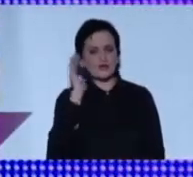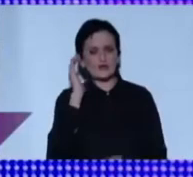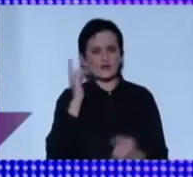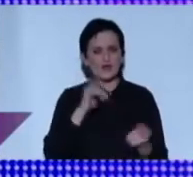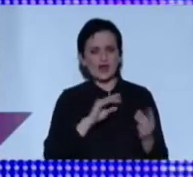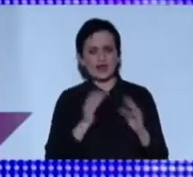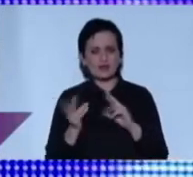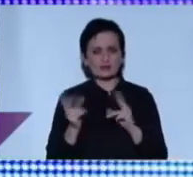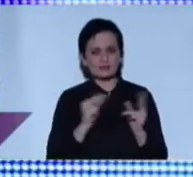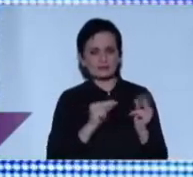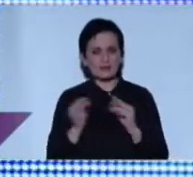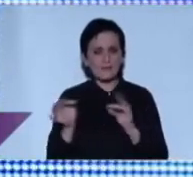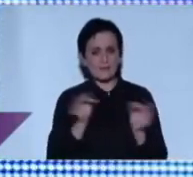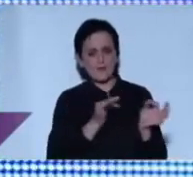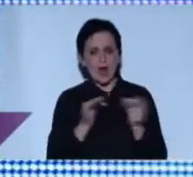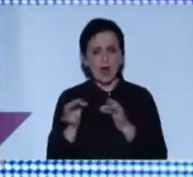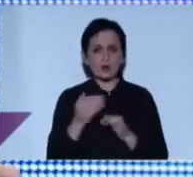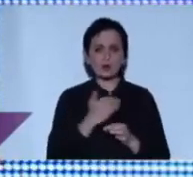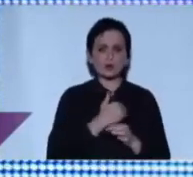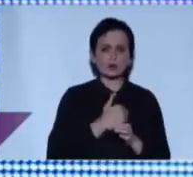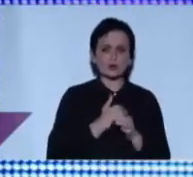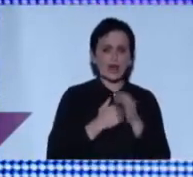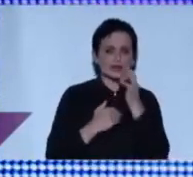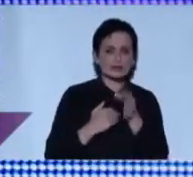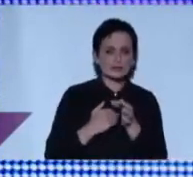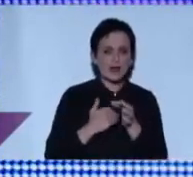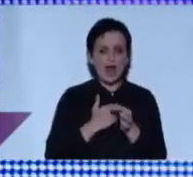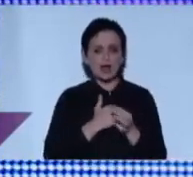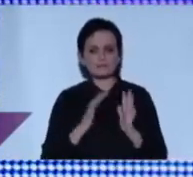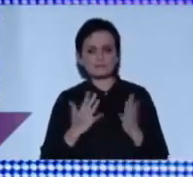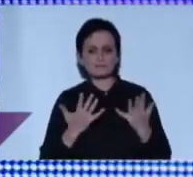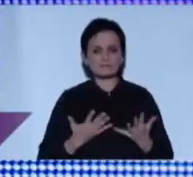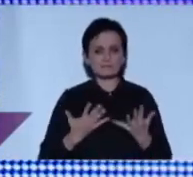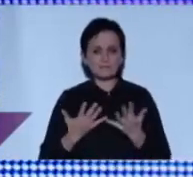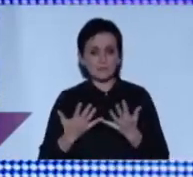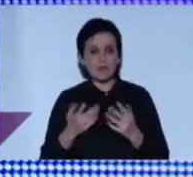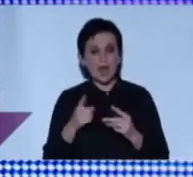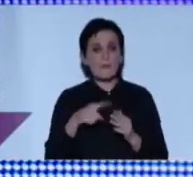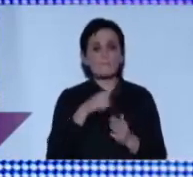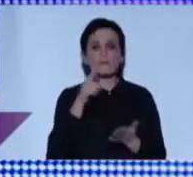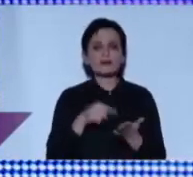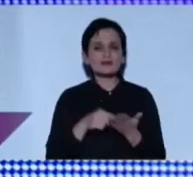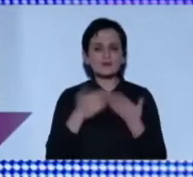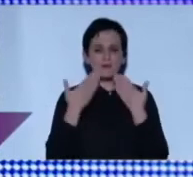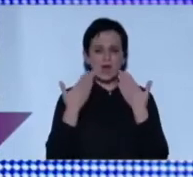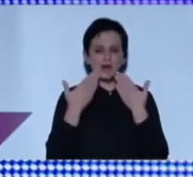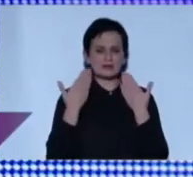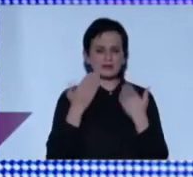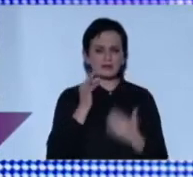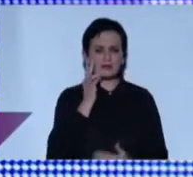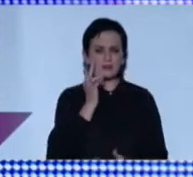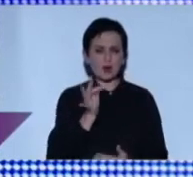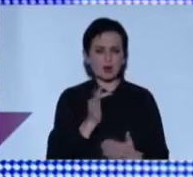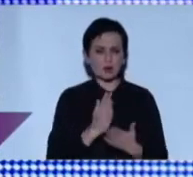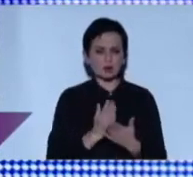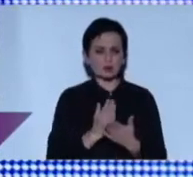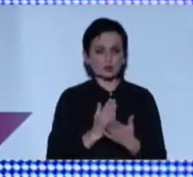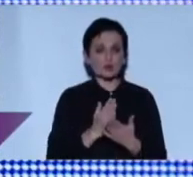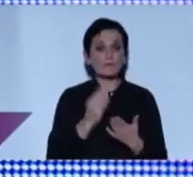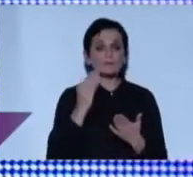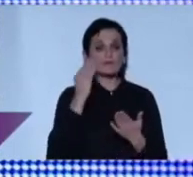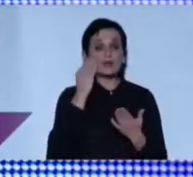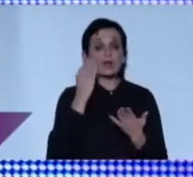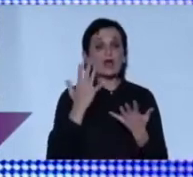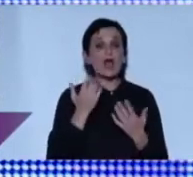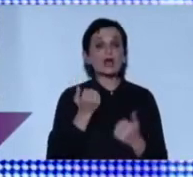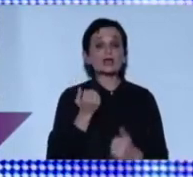მოკიბულ პასუხებს, თან უნდათ იმის თქმა, თან არ უნდათ იმის თქმა. ანუ ამაზე ამ კითხვაზე არის მარტივი პასუხი, რომ გააჩნია ჯერ რამდენი